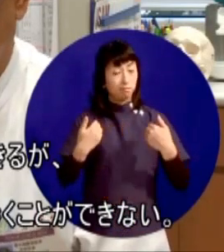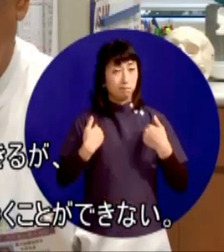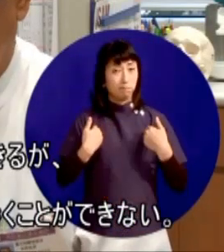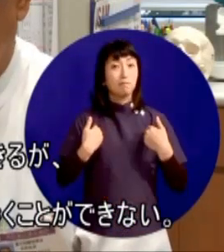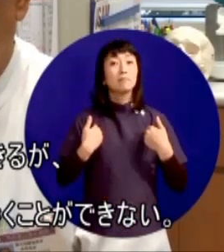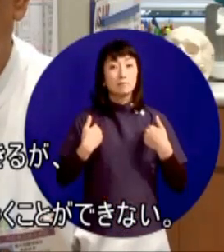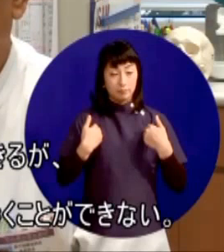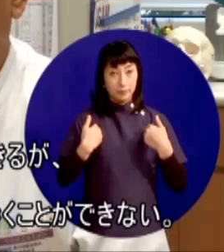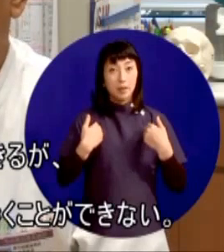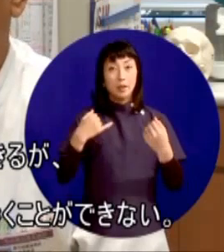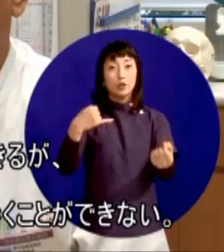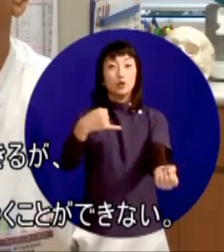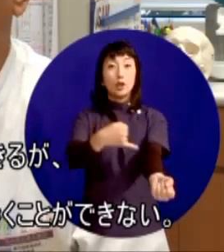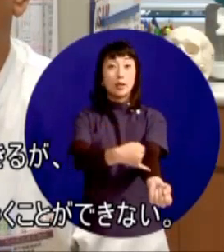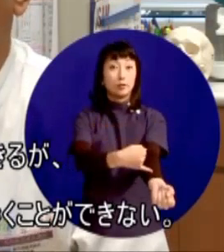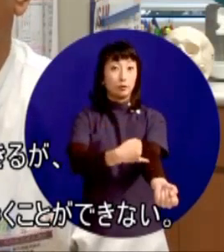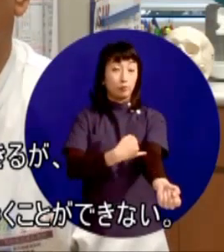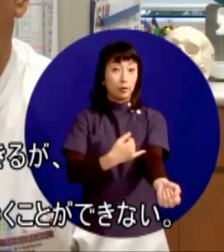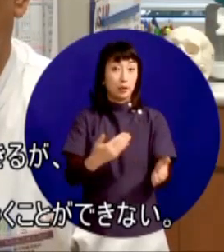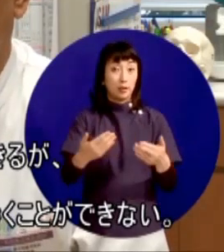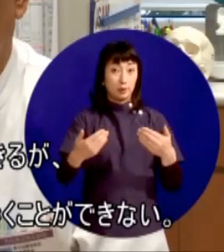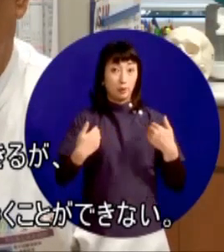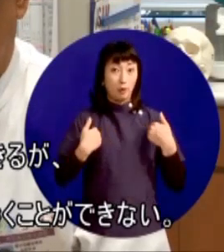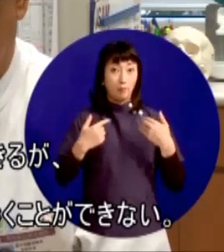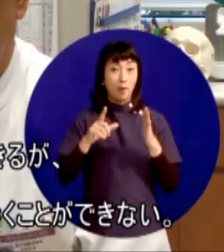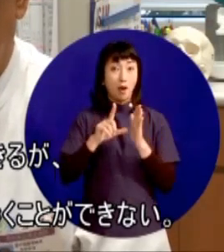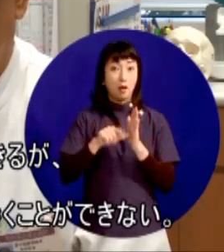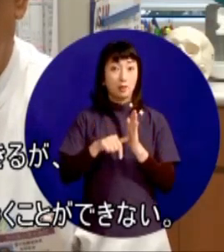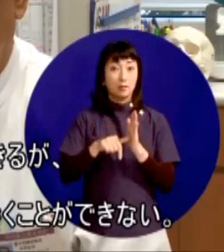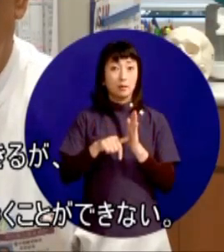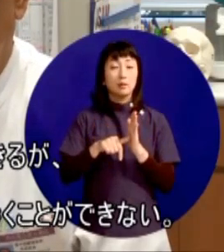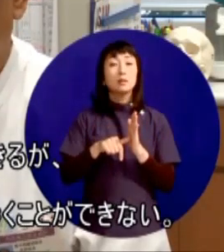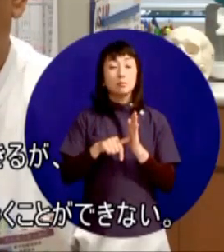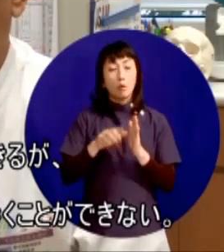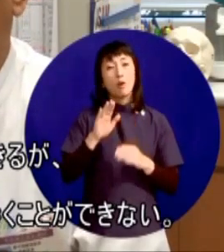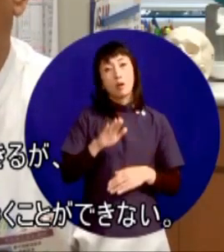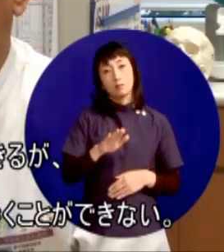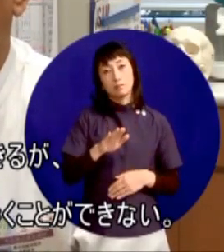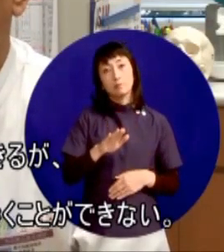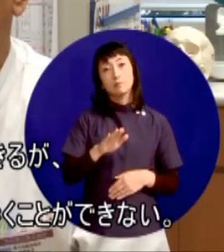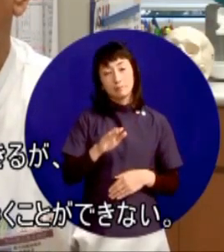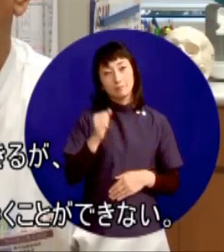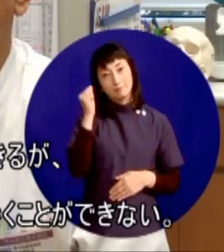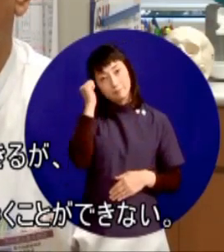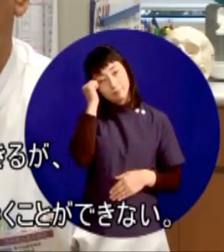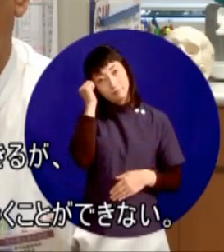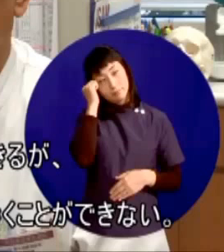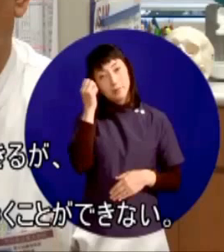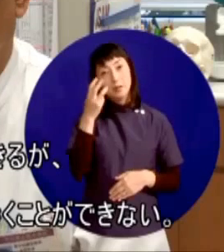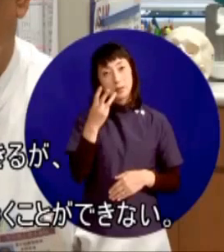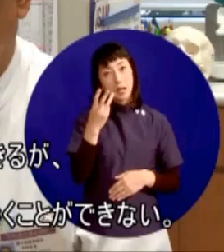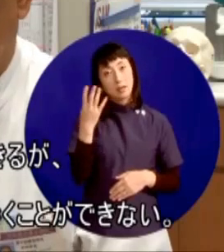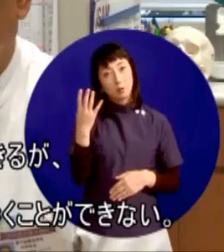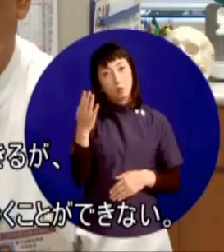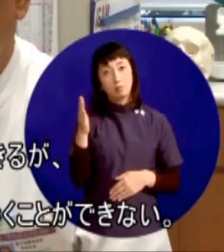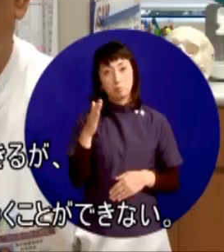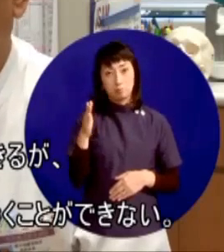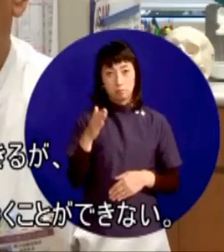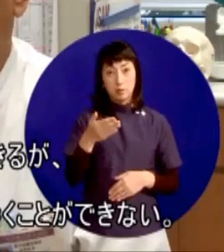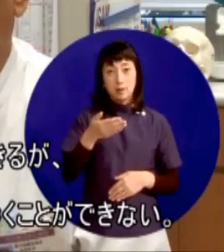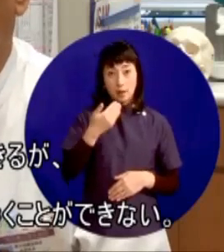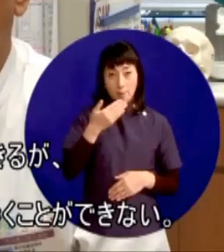し輸血が必要になることもあります34日は食事ができませんし